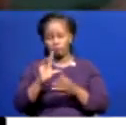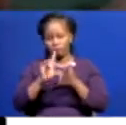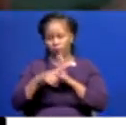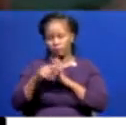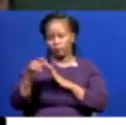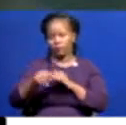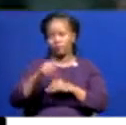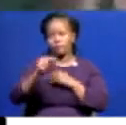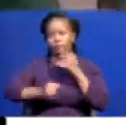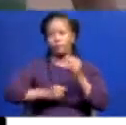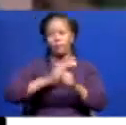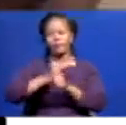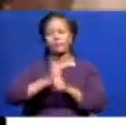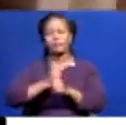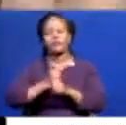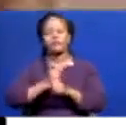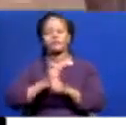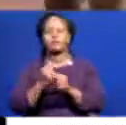huu.